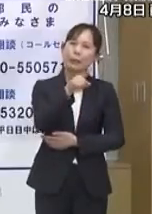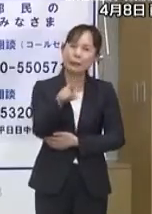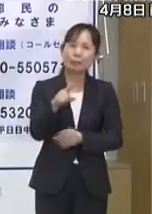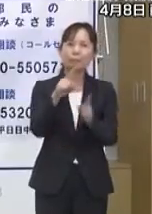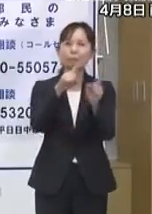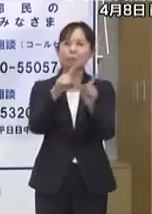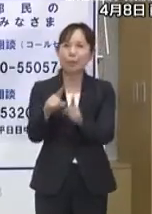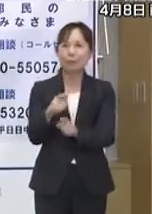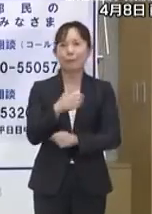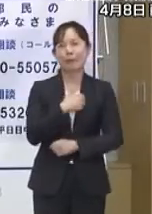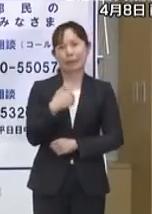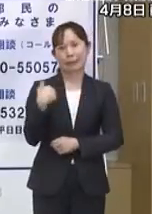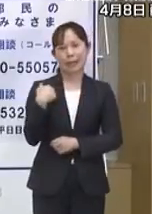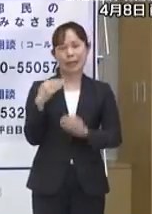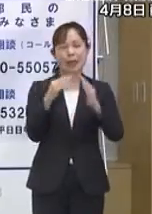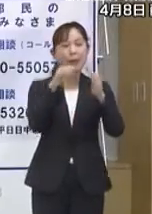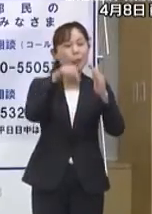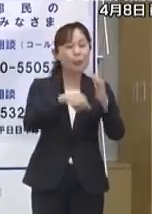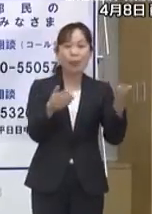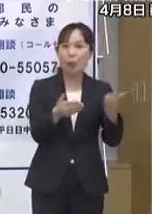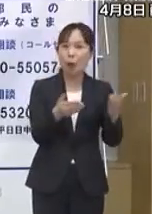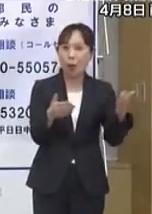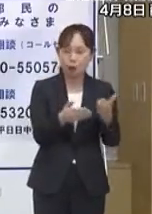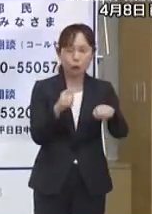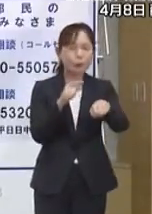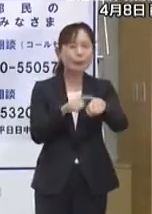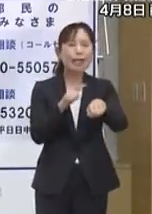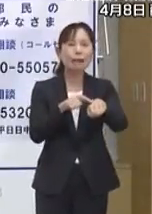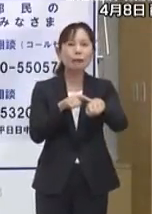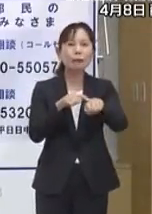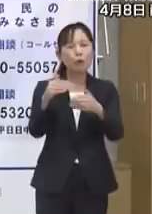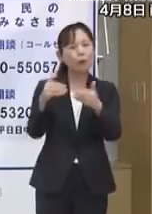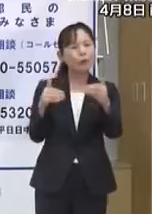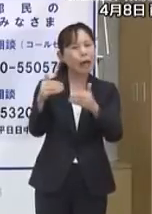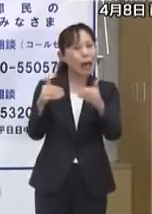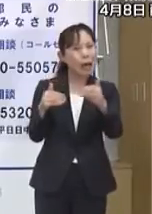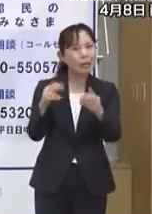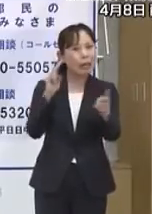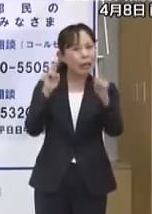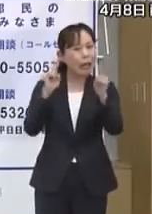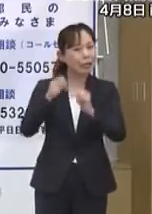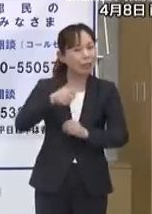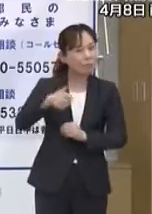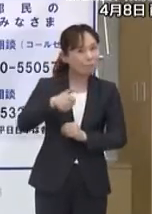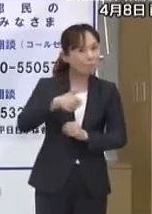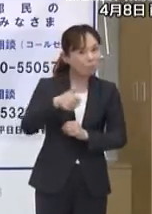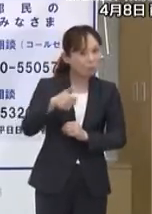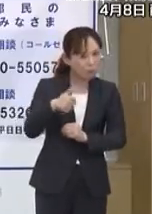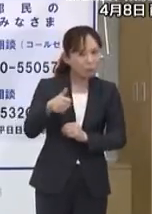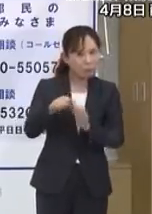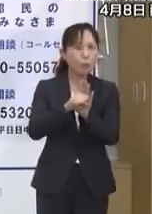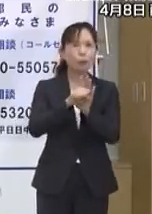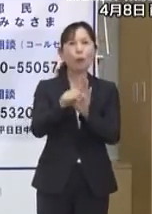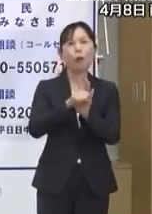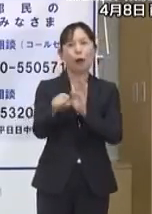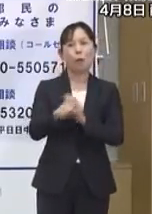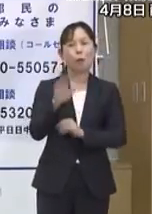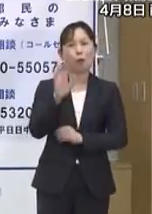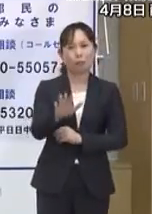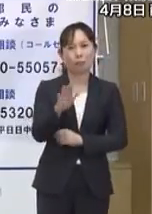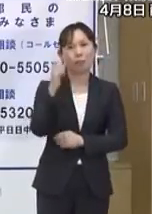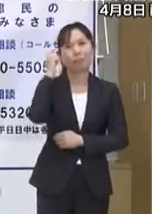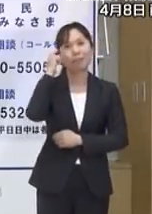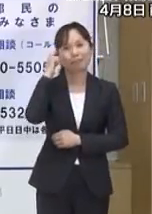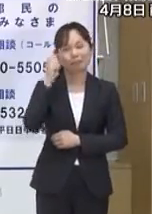ことでテレワークやオフピーク通勤の効果がこちらでも顕著に患者のみ見て取れると